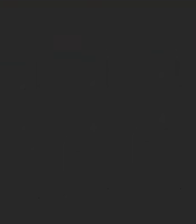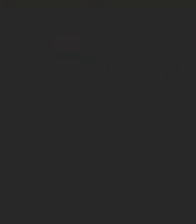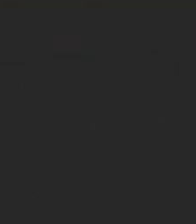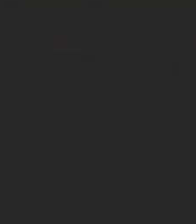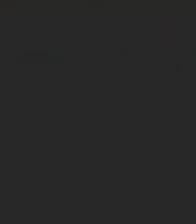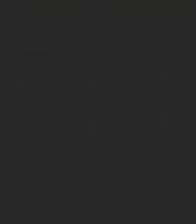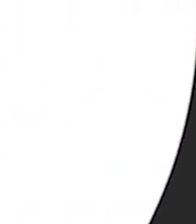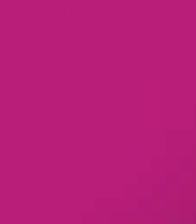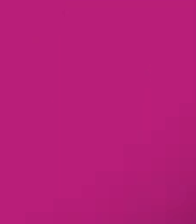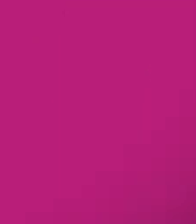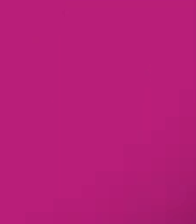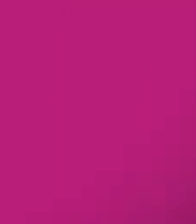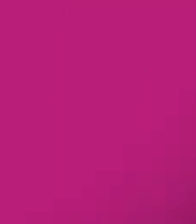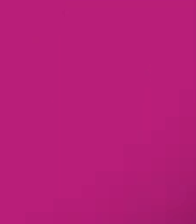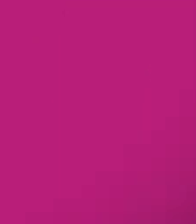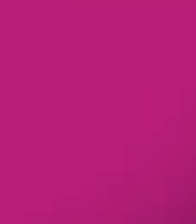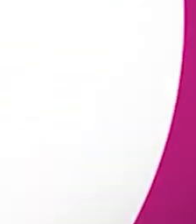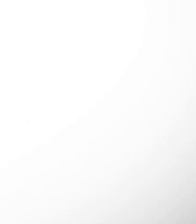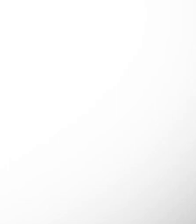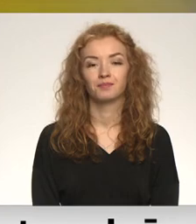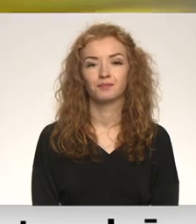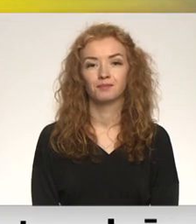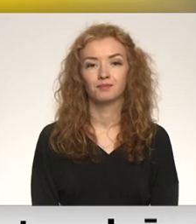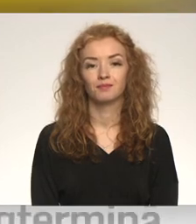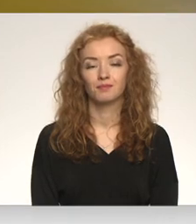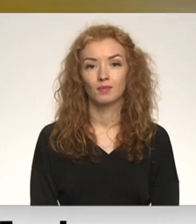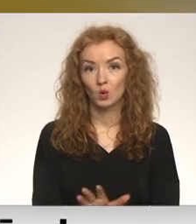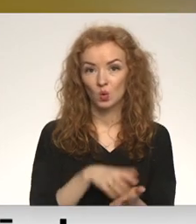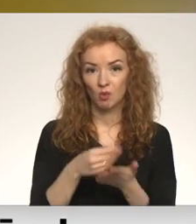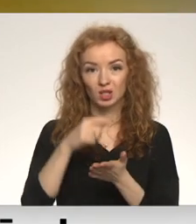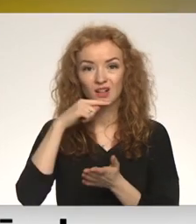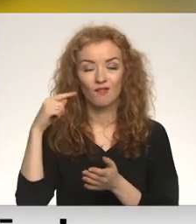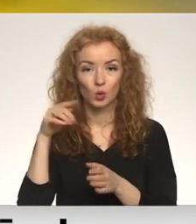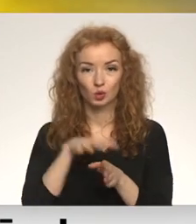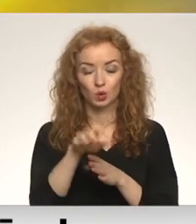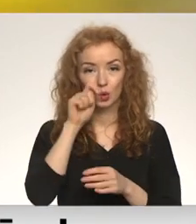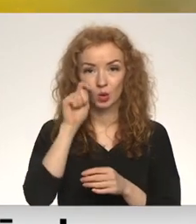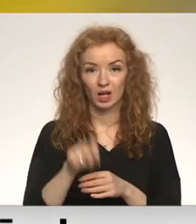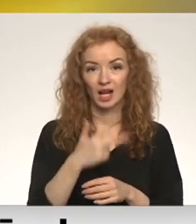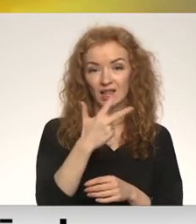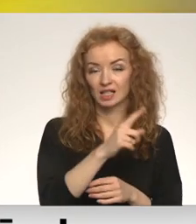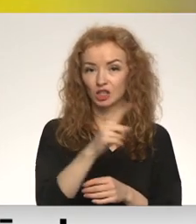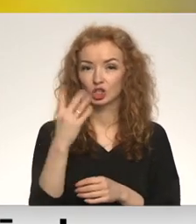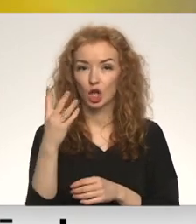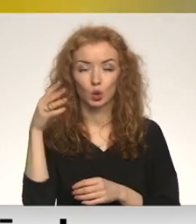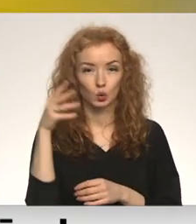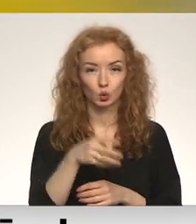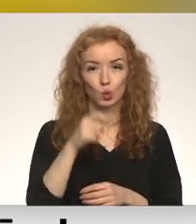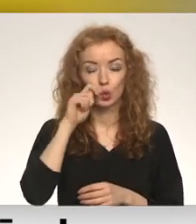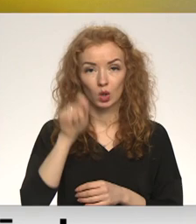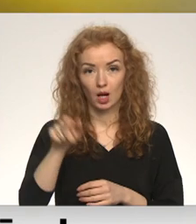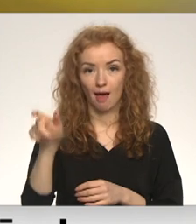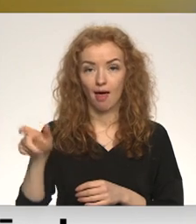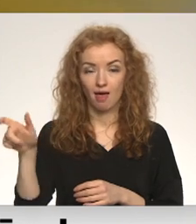Re! Viss ēters ir te! Kopš Krievijas iebrukuma Ukrainā 3-4 tūkstoši Ukrainas valsts